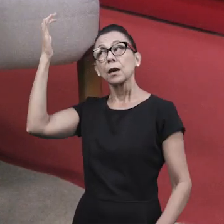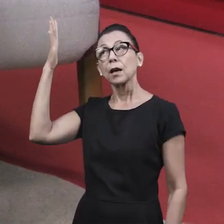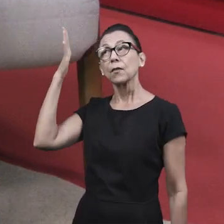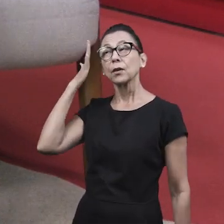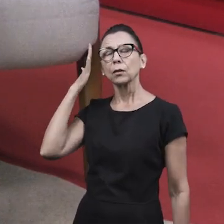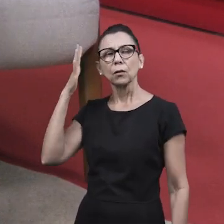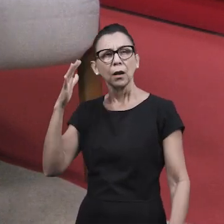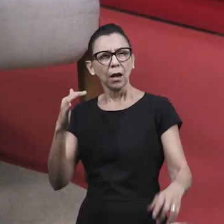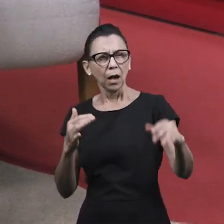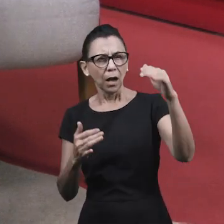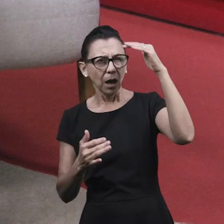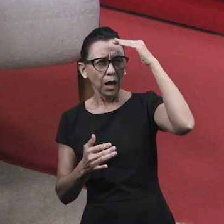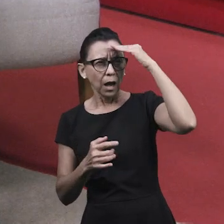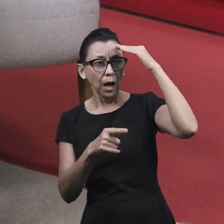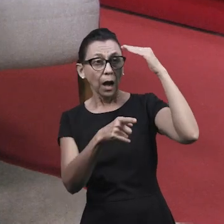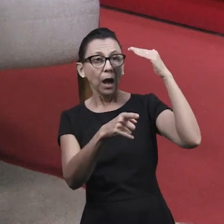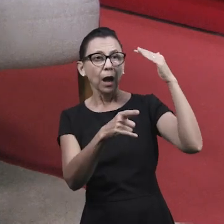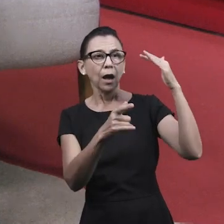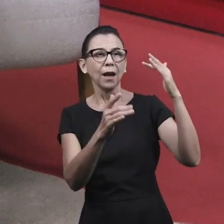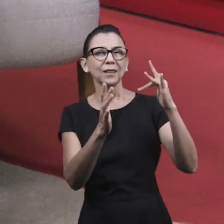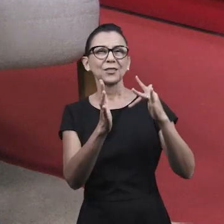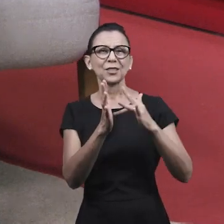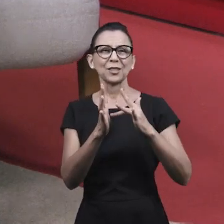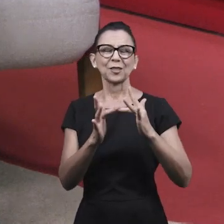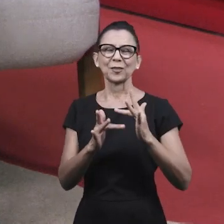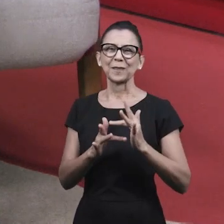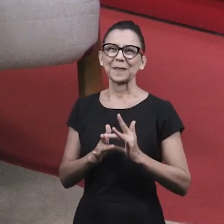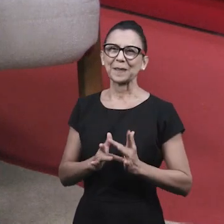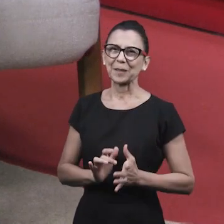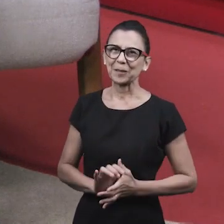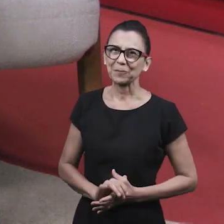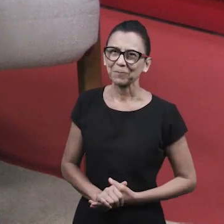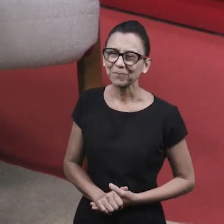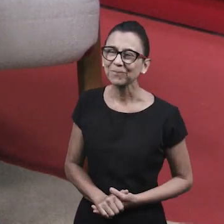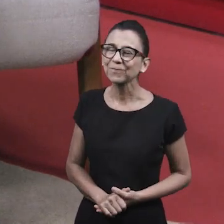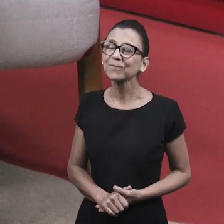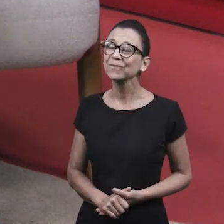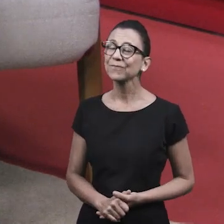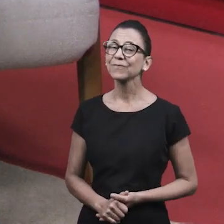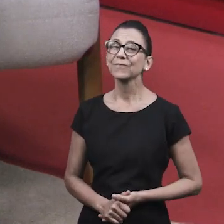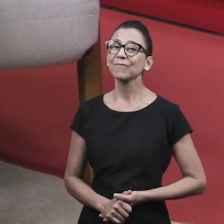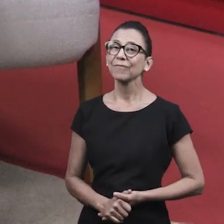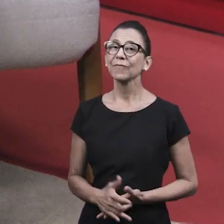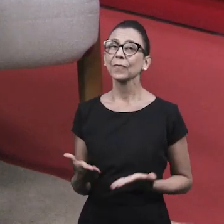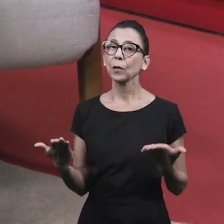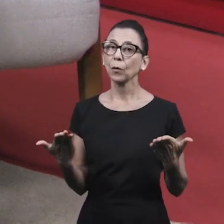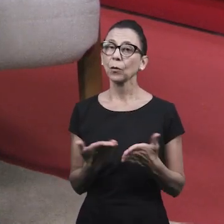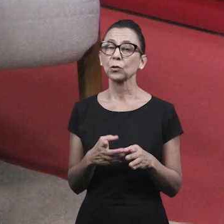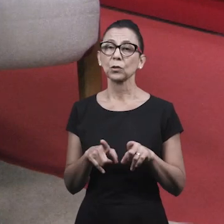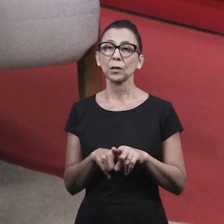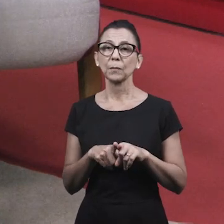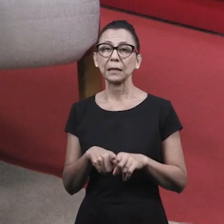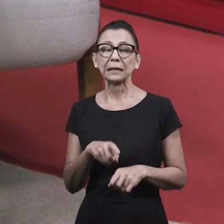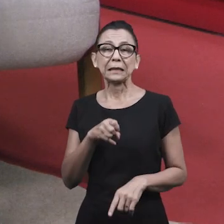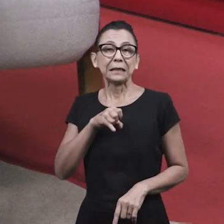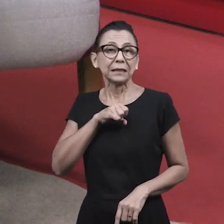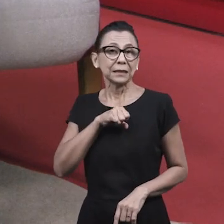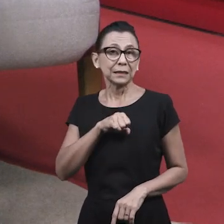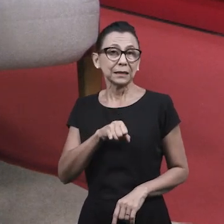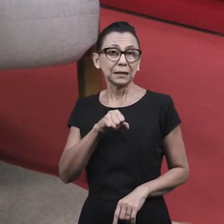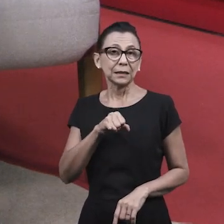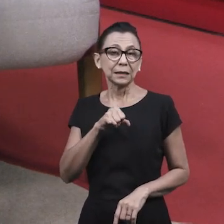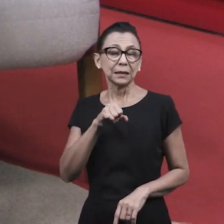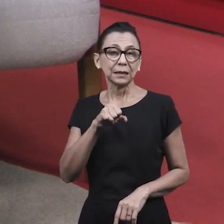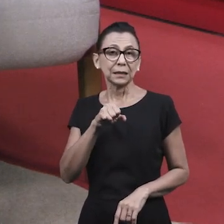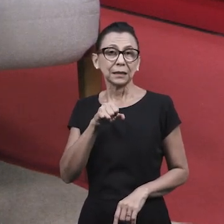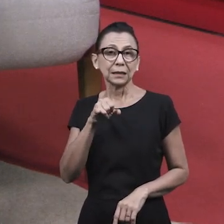révélé qui était Jésus. Si le Saint-Esprit ne révèle pas à vous qui est Jésus, vous ne